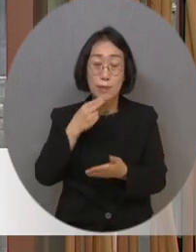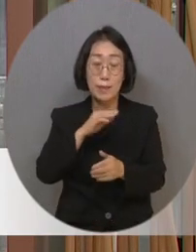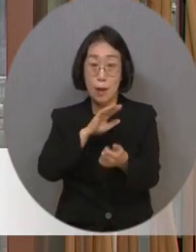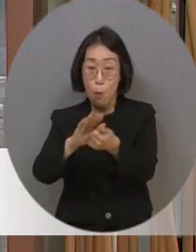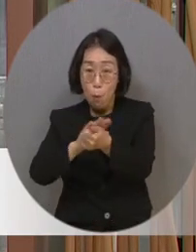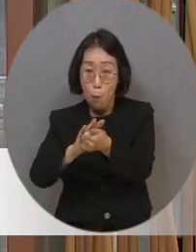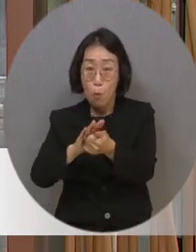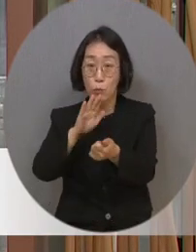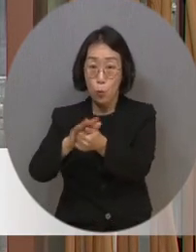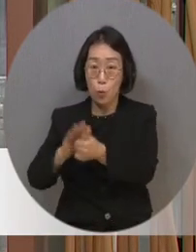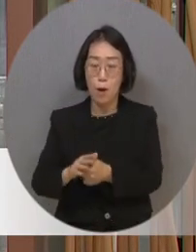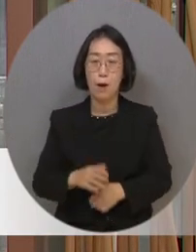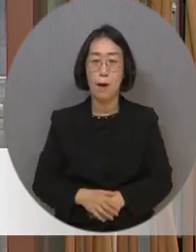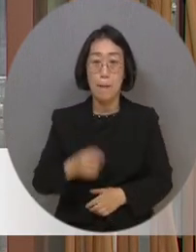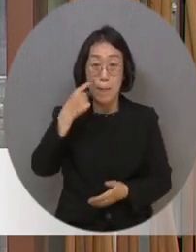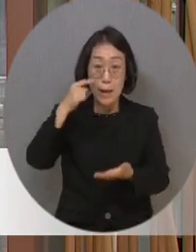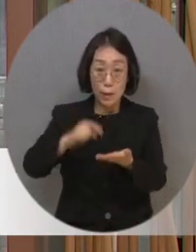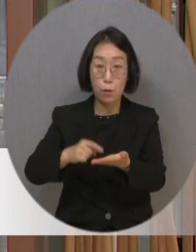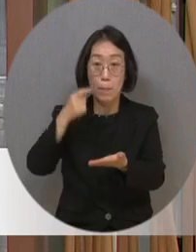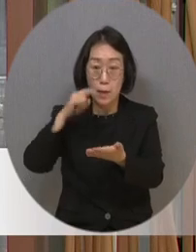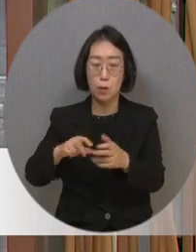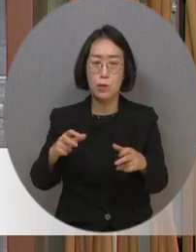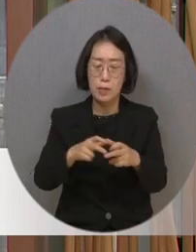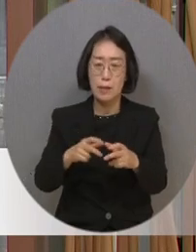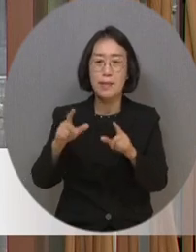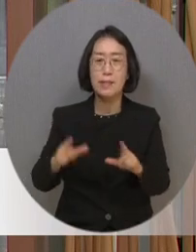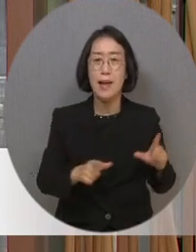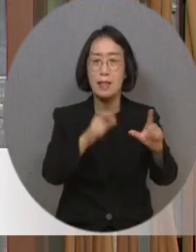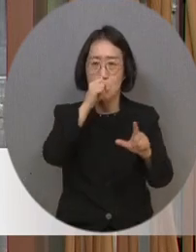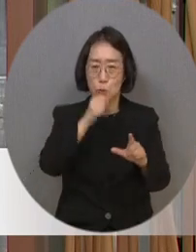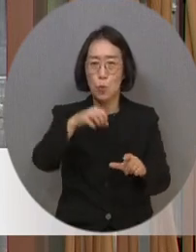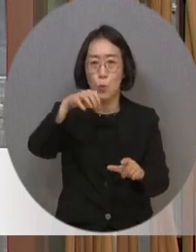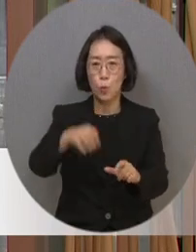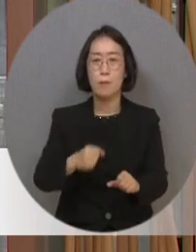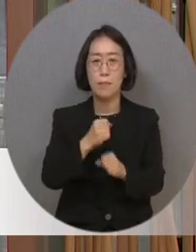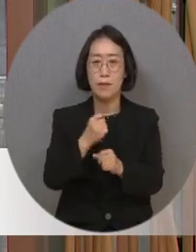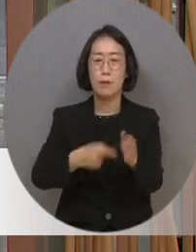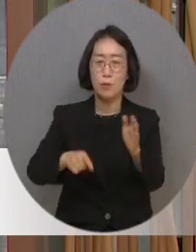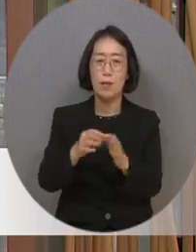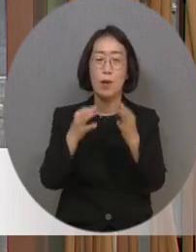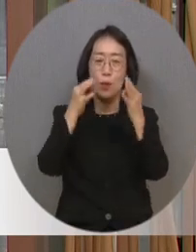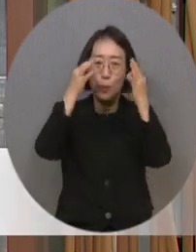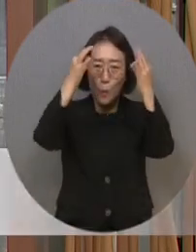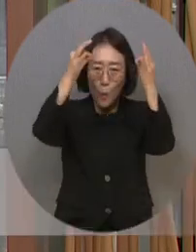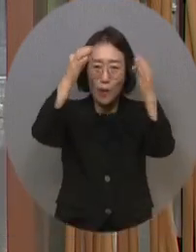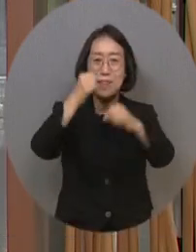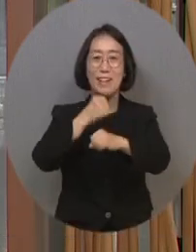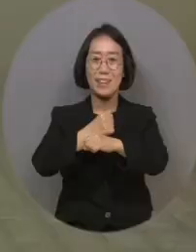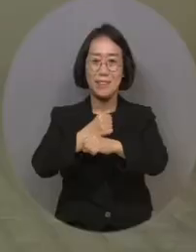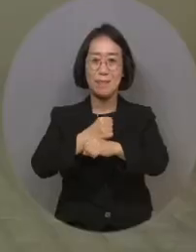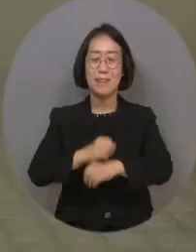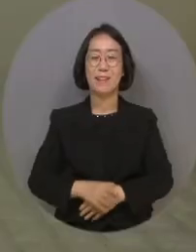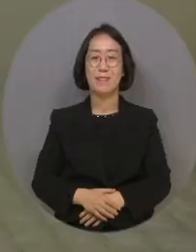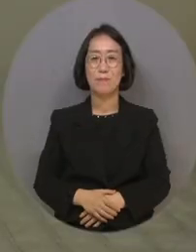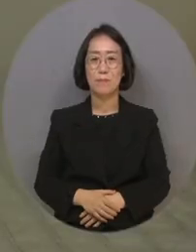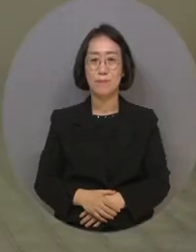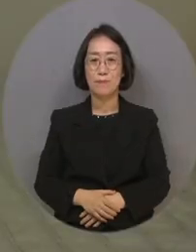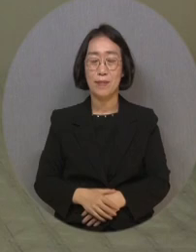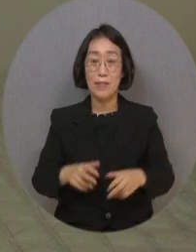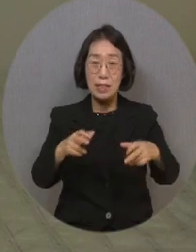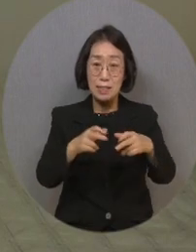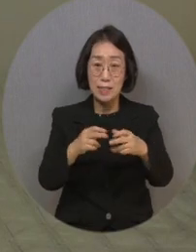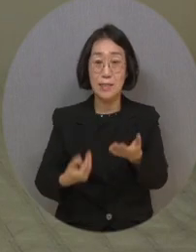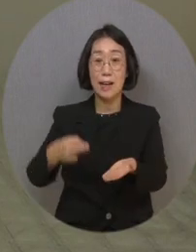적극 이분들을 발굴하고 장애인들이 살기 좋은 세상을 만들기 위해 노력해 나가겠습니다.